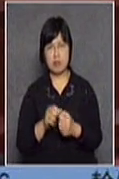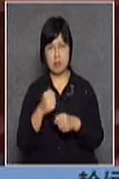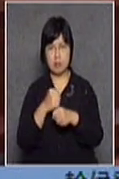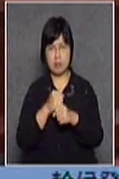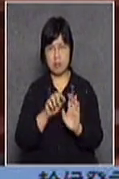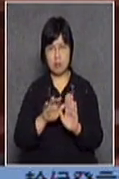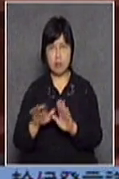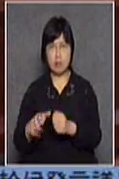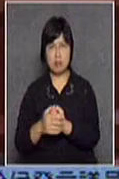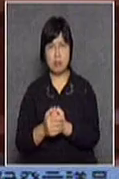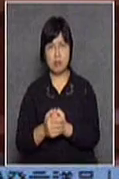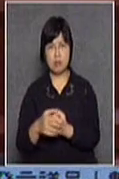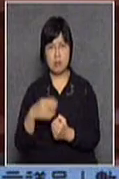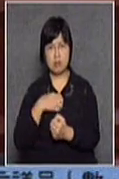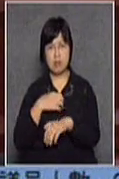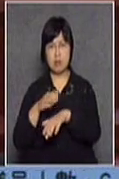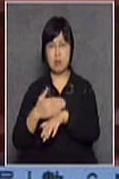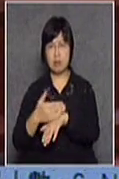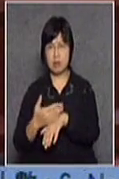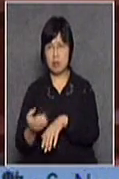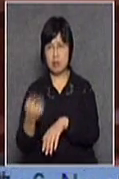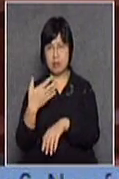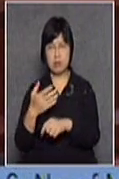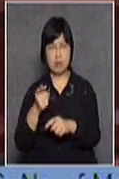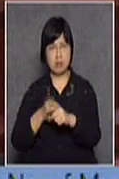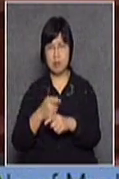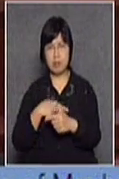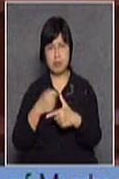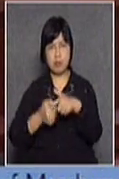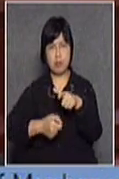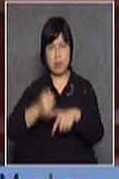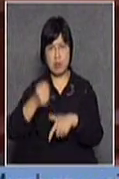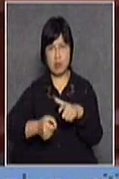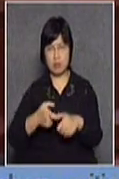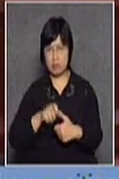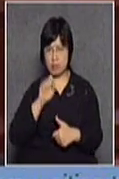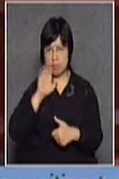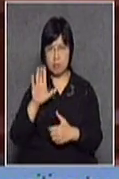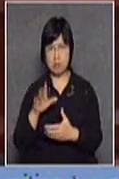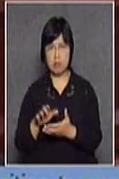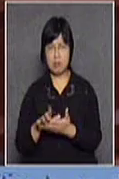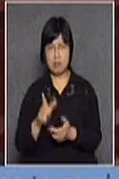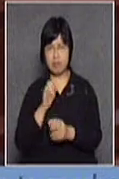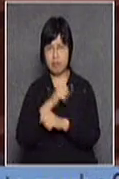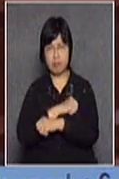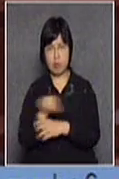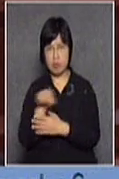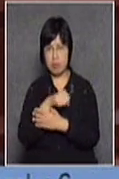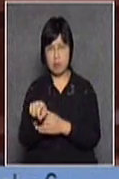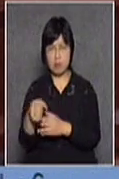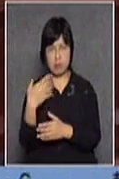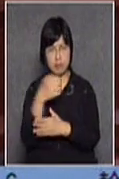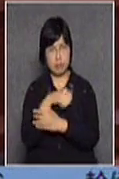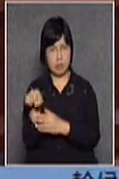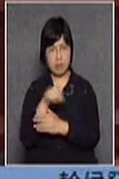務咧，我覺得剛才嘅形容咧係非常之唔公道，我必須強烈表示我唔同意呢個立場。第